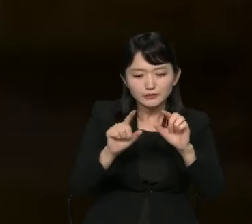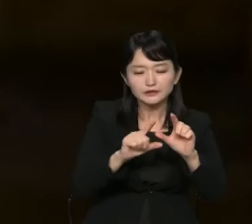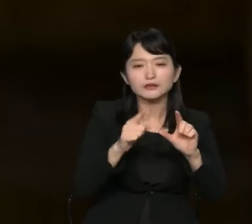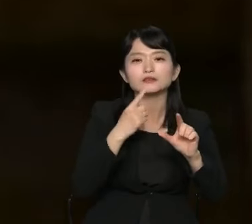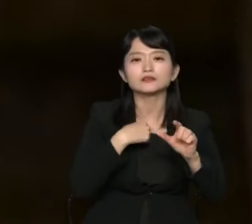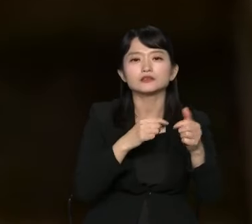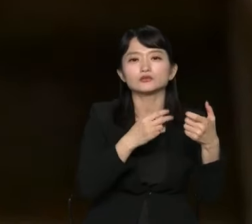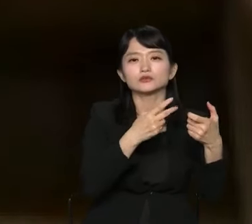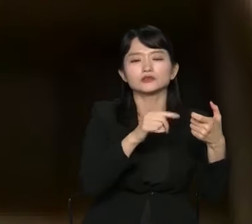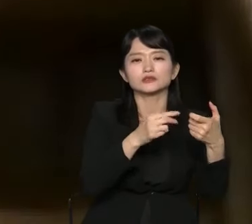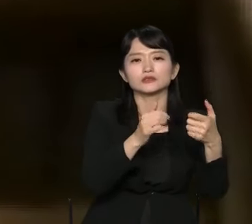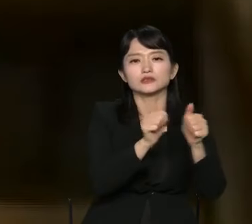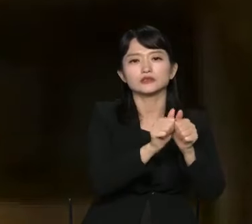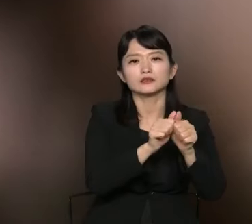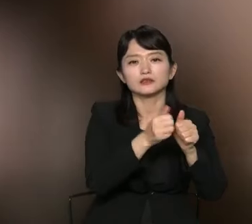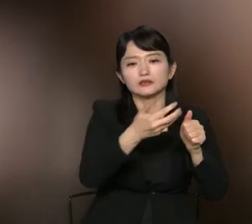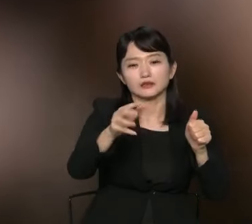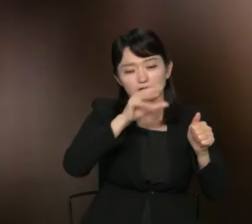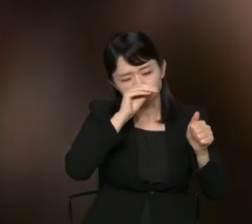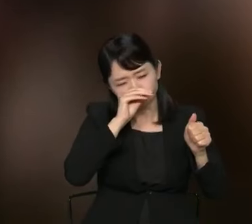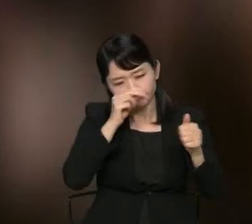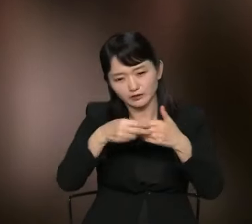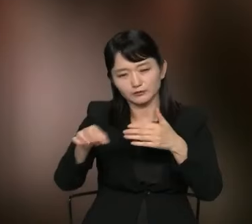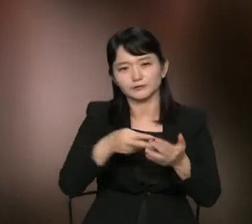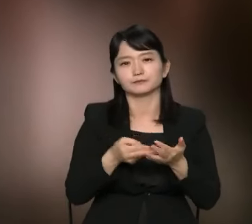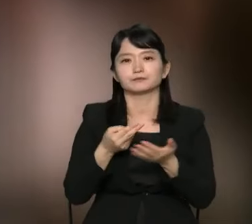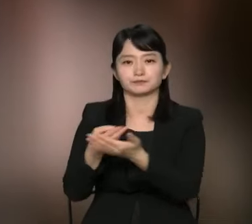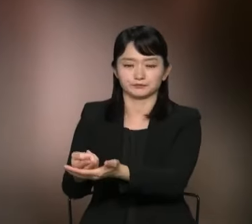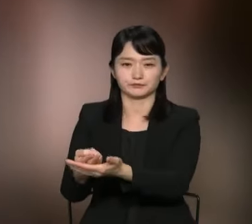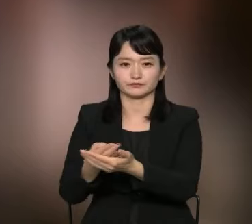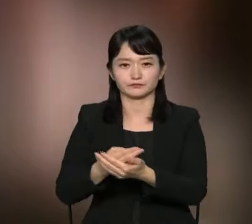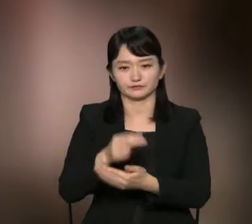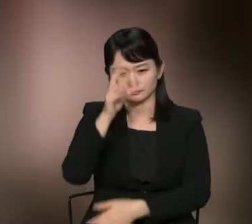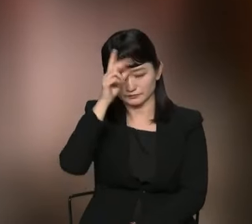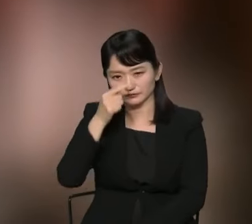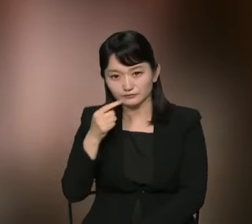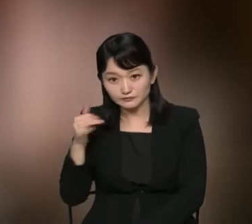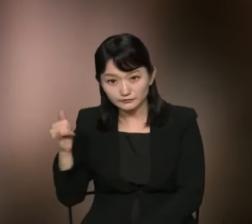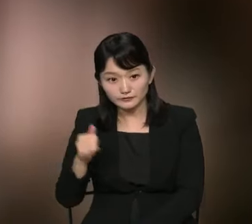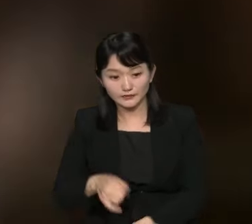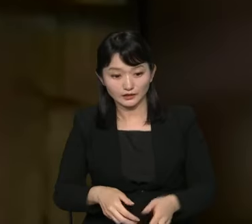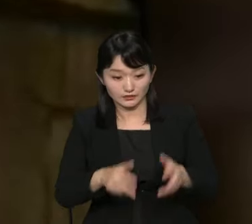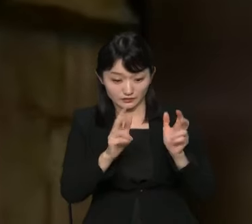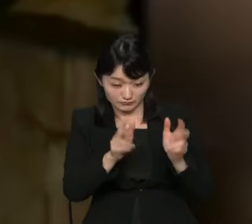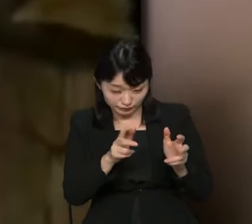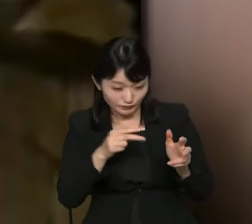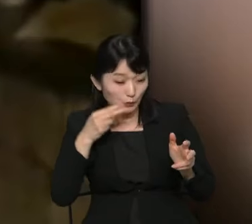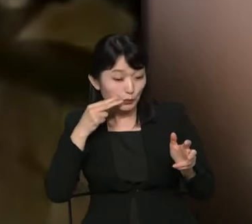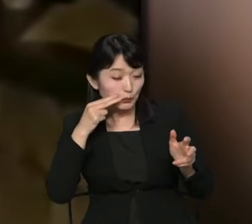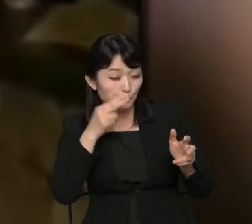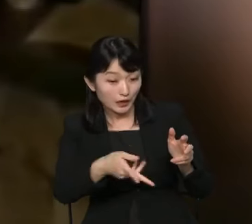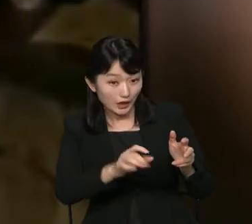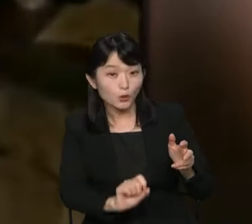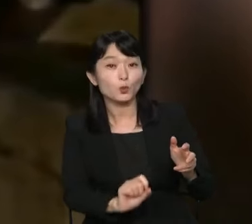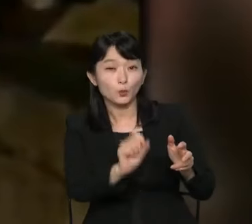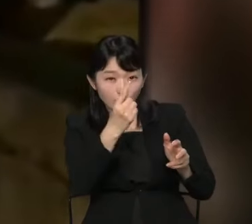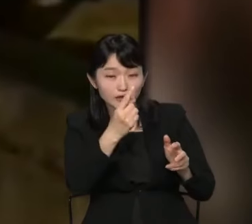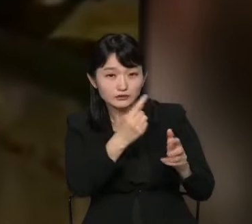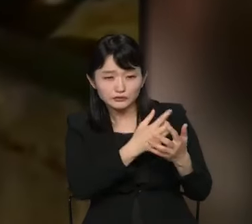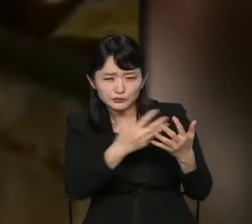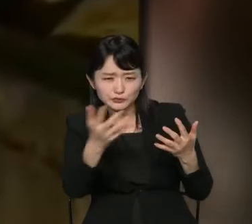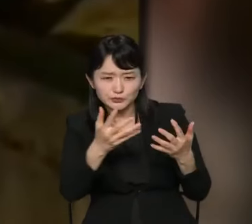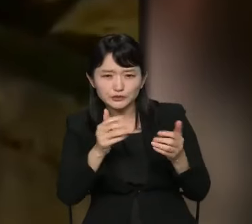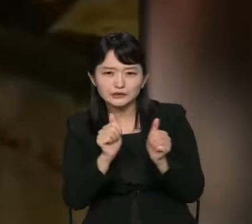남성이 연기를 마시고 병원으로 옮겨졌습니다 경찰과 소방은 보일러실에 버린 초에서 불이 시작됐